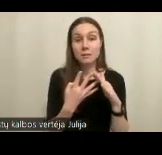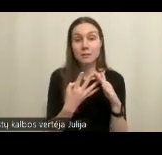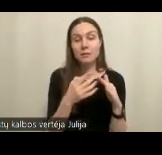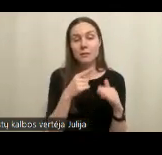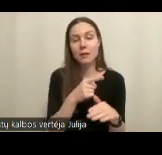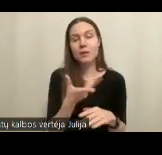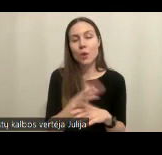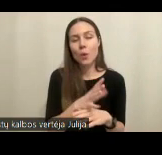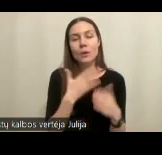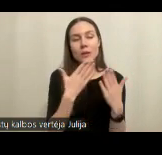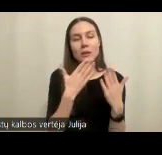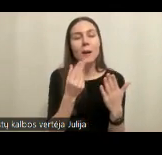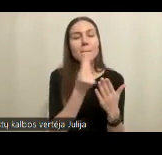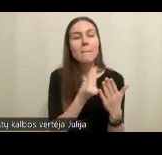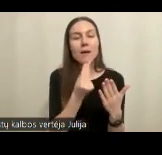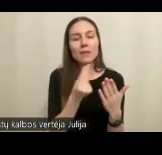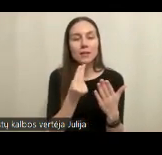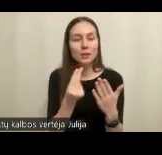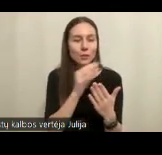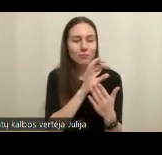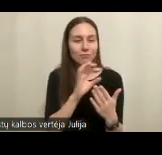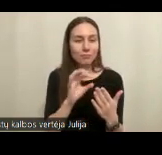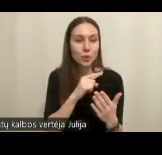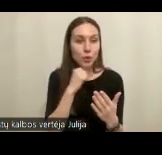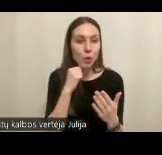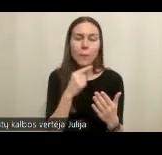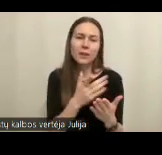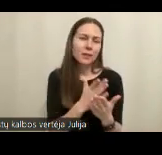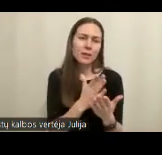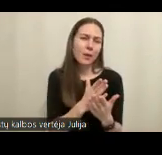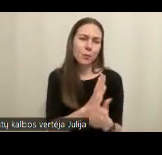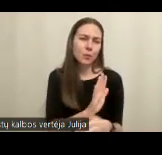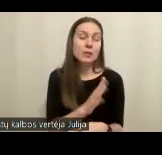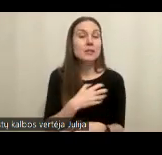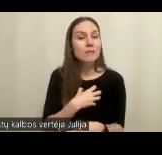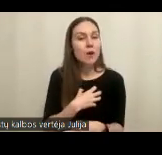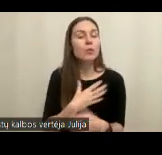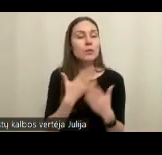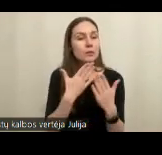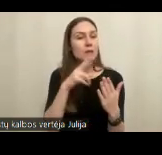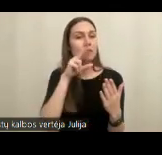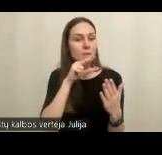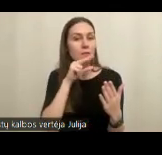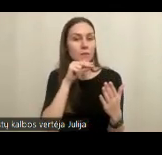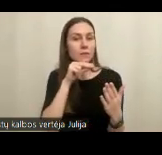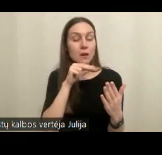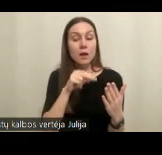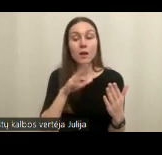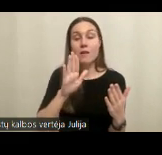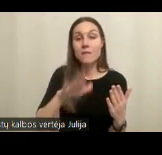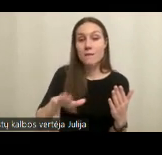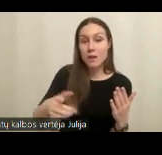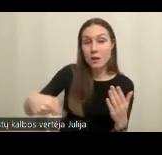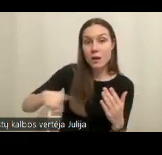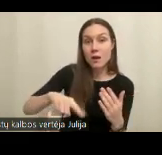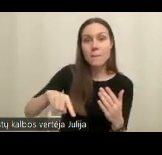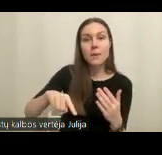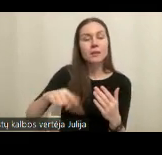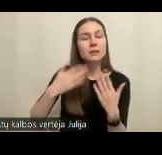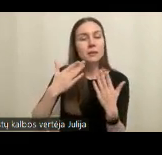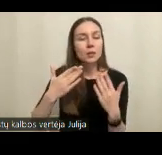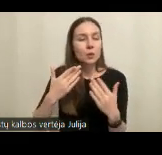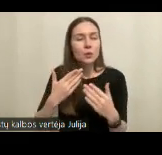knygos, kuriuose daug paveiksliukų ir panašiai, bet nebūtinai. Na, svarbiausia skaityti garsiai. Ir vaikams, kuriems sunkiai sekasi skaityti,